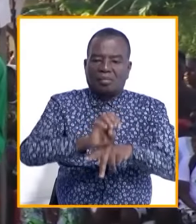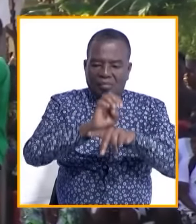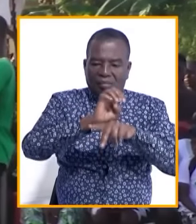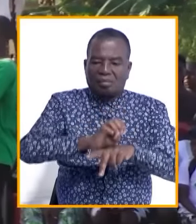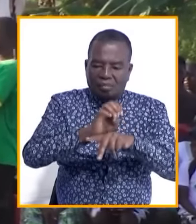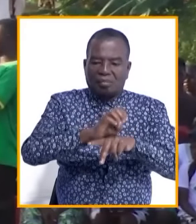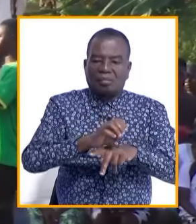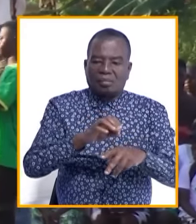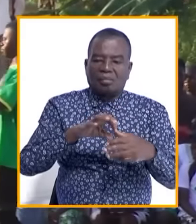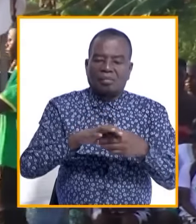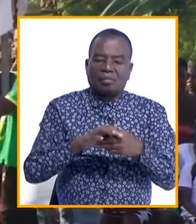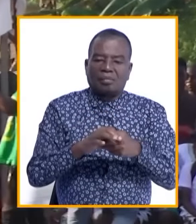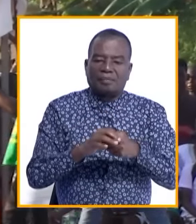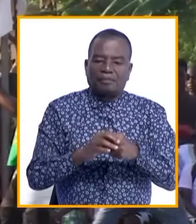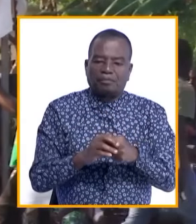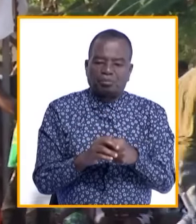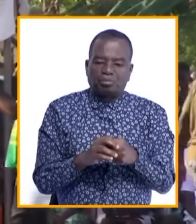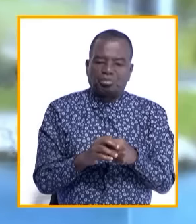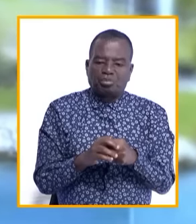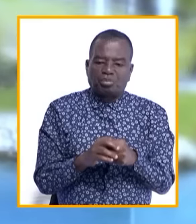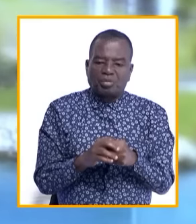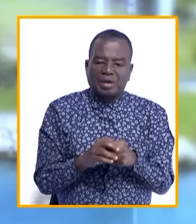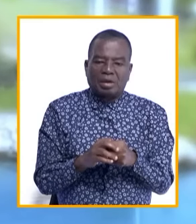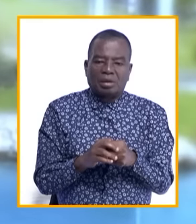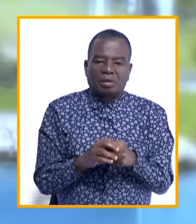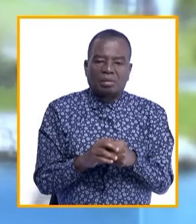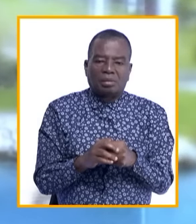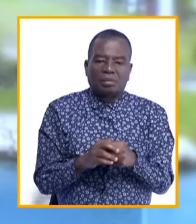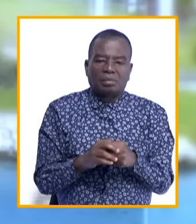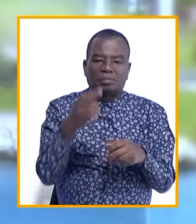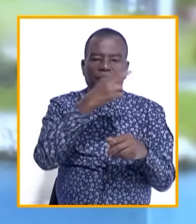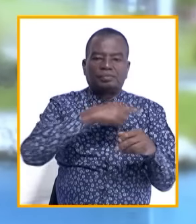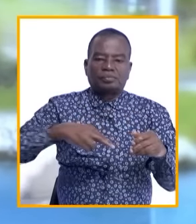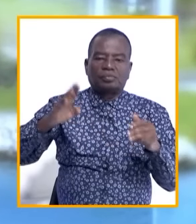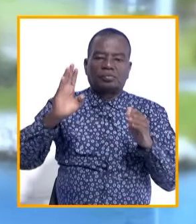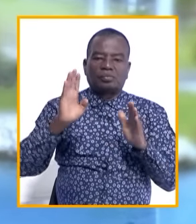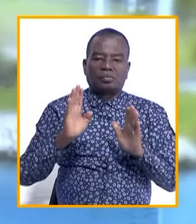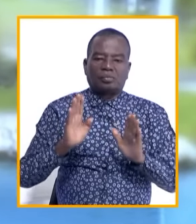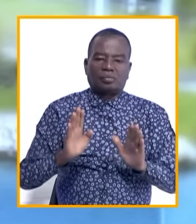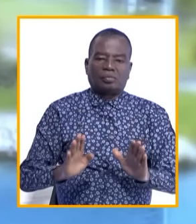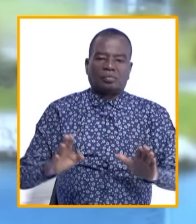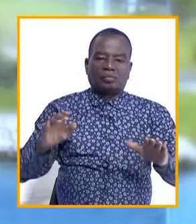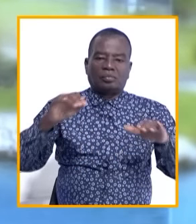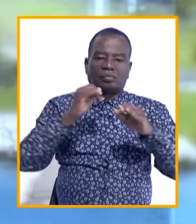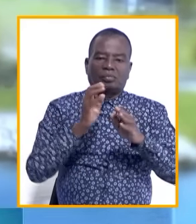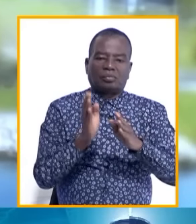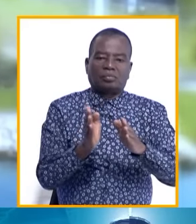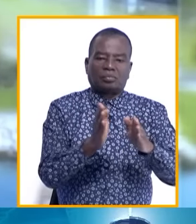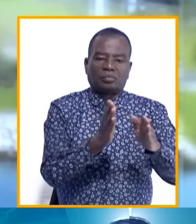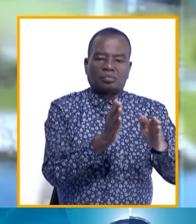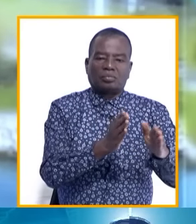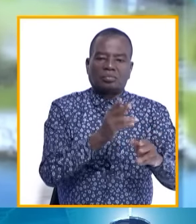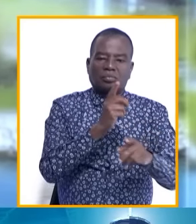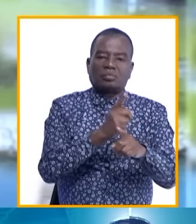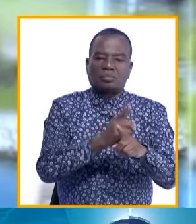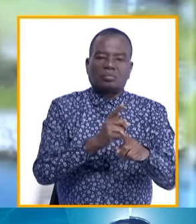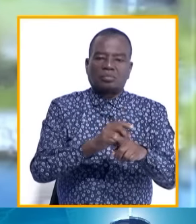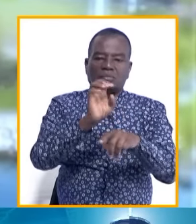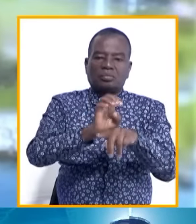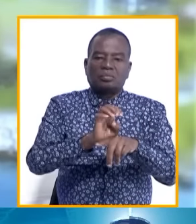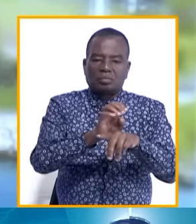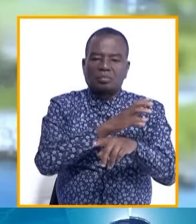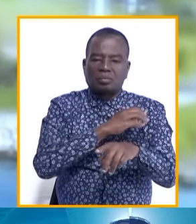pagne traditionnel tissé dans le Bomi, département de Thiébissou. Les religieux s'alignent sur la